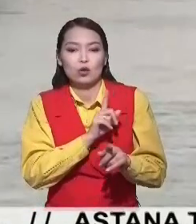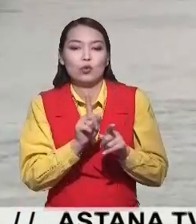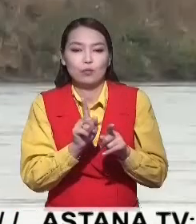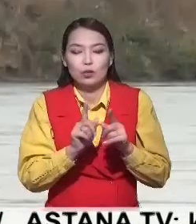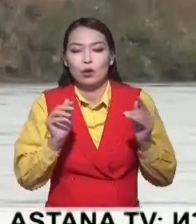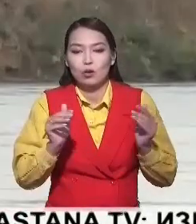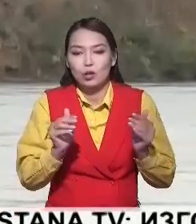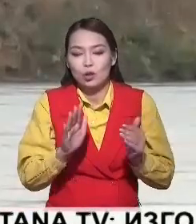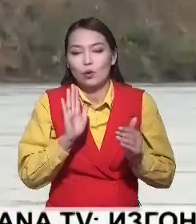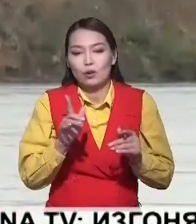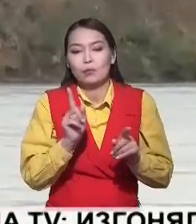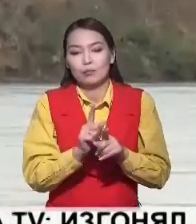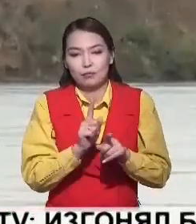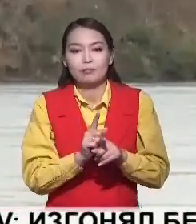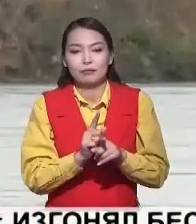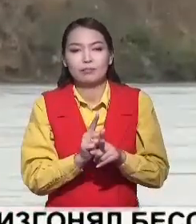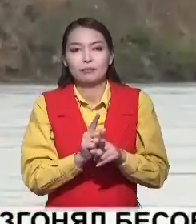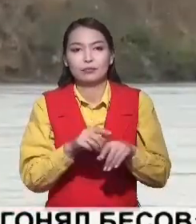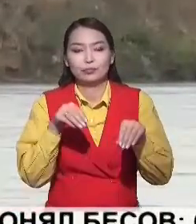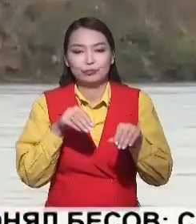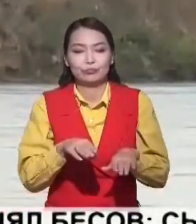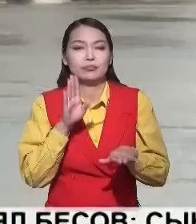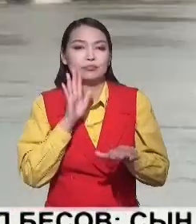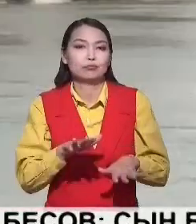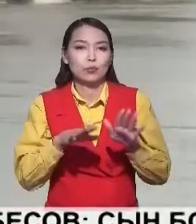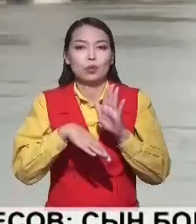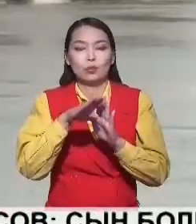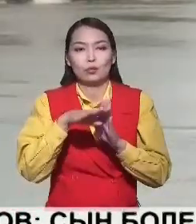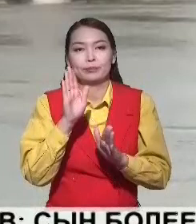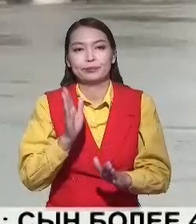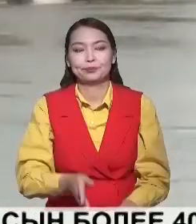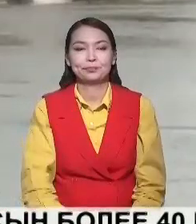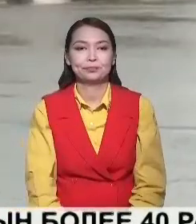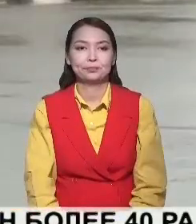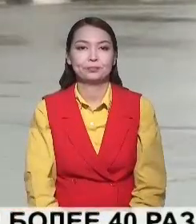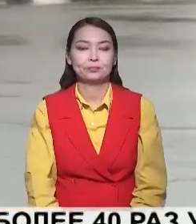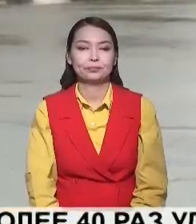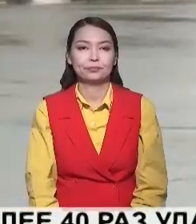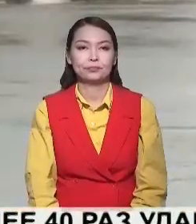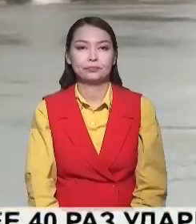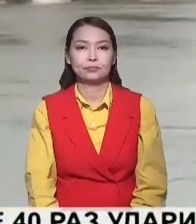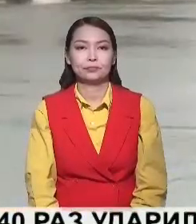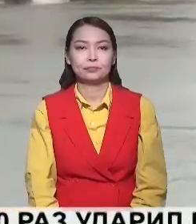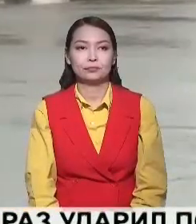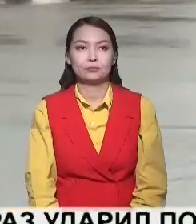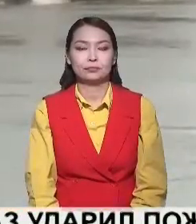факторы риска в местах ЧС весеннего половодья. Ирина Якунина, Ринат Джумагулов, Астана Таймс, Восточный Казахстан.